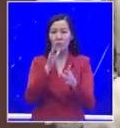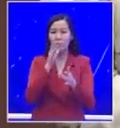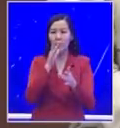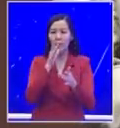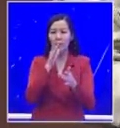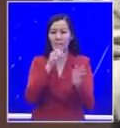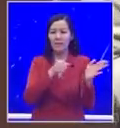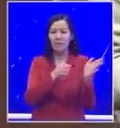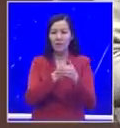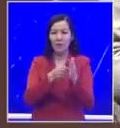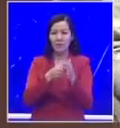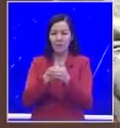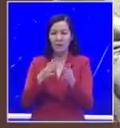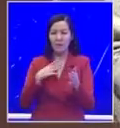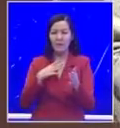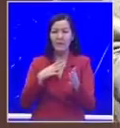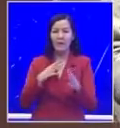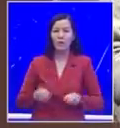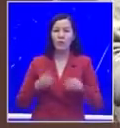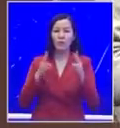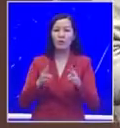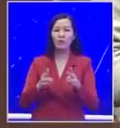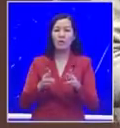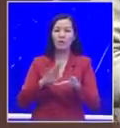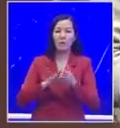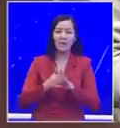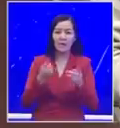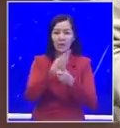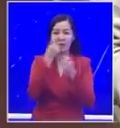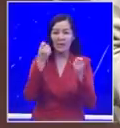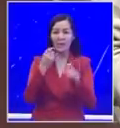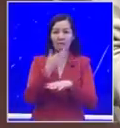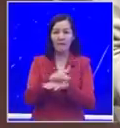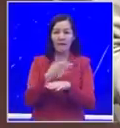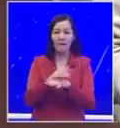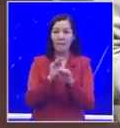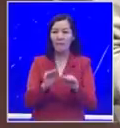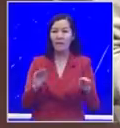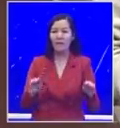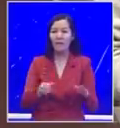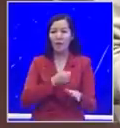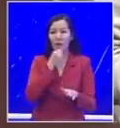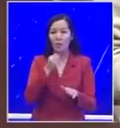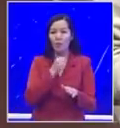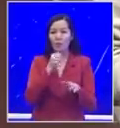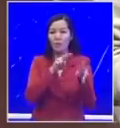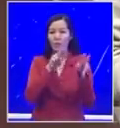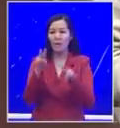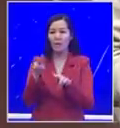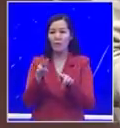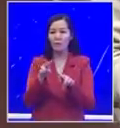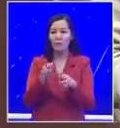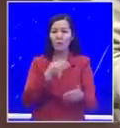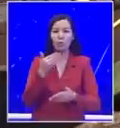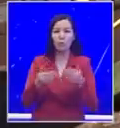бұлар жабылған. Елде төтенше жағдай жарияланғаннан бері тіпті далада балалар үлкендердің қарауынсыз да